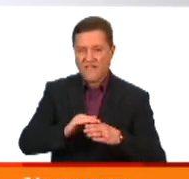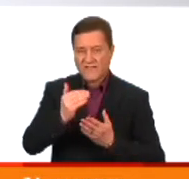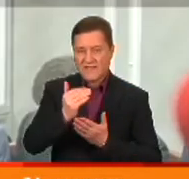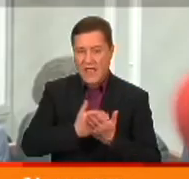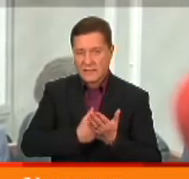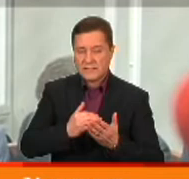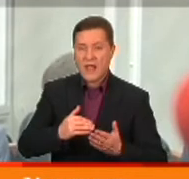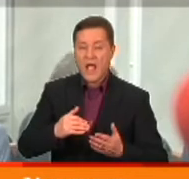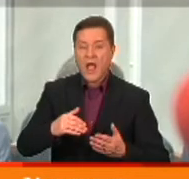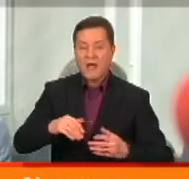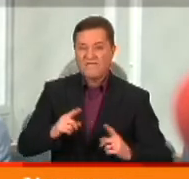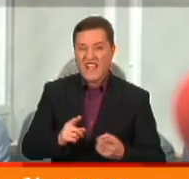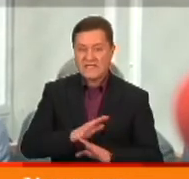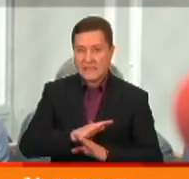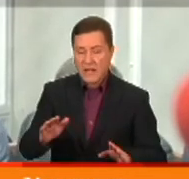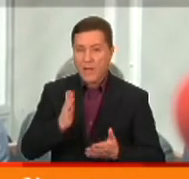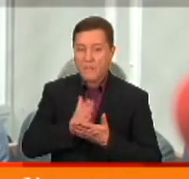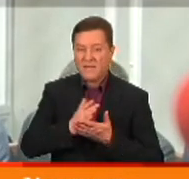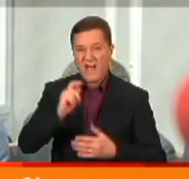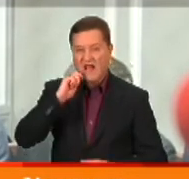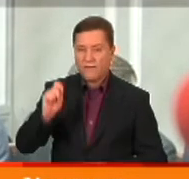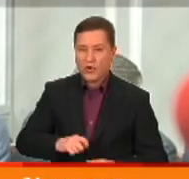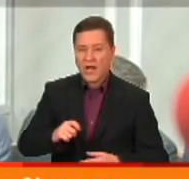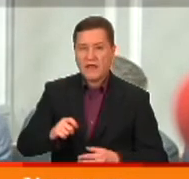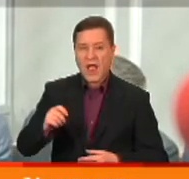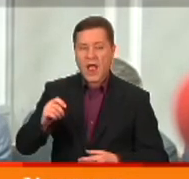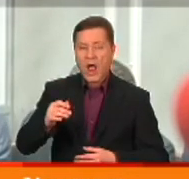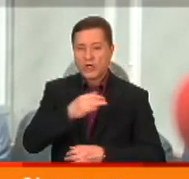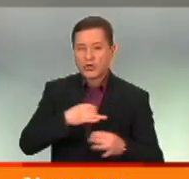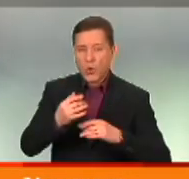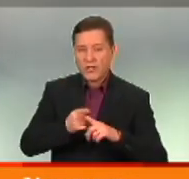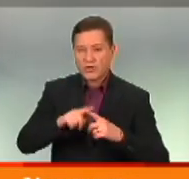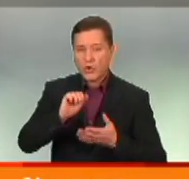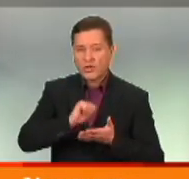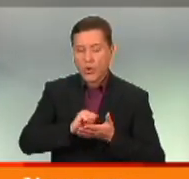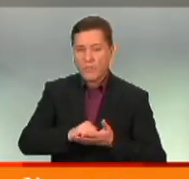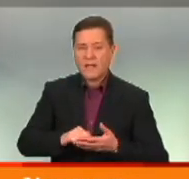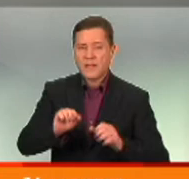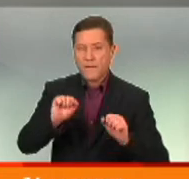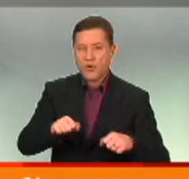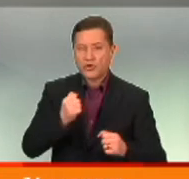є затриманою, але перебуває в Україні, і слухання цього документа можуть зробити закритим.